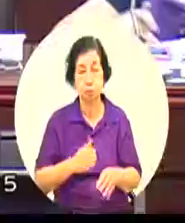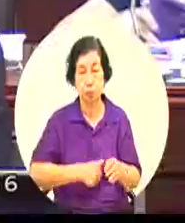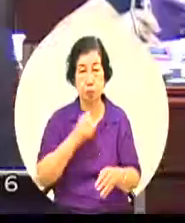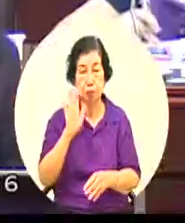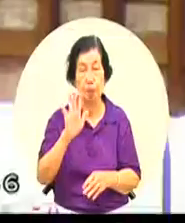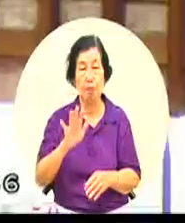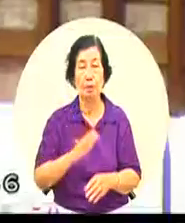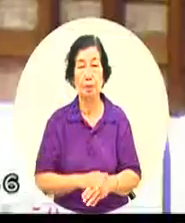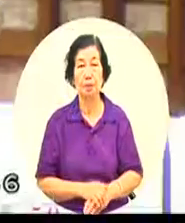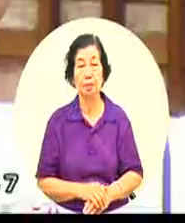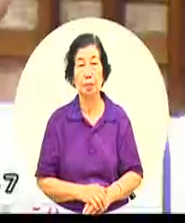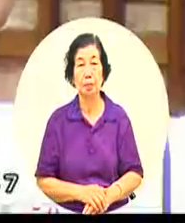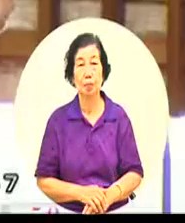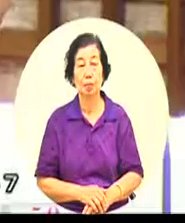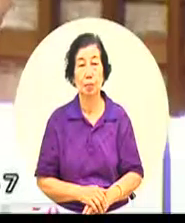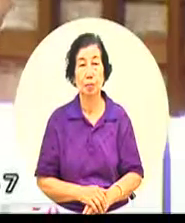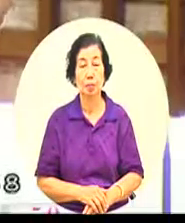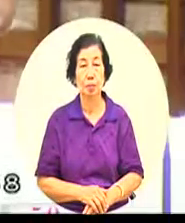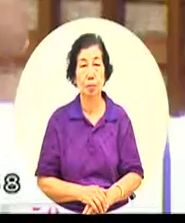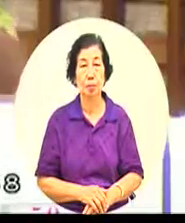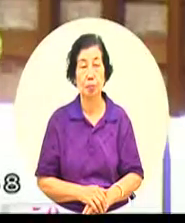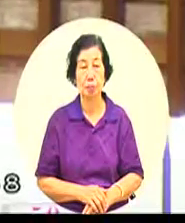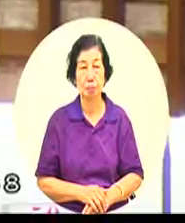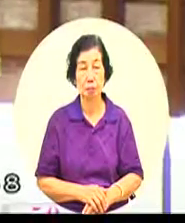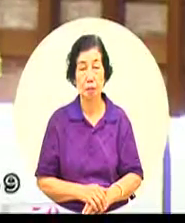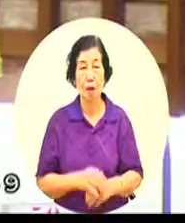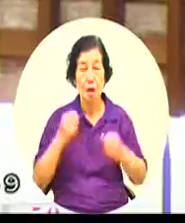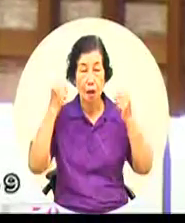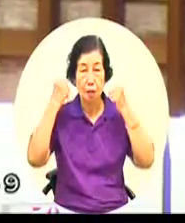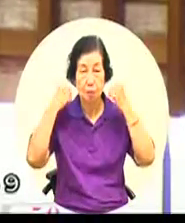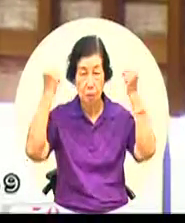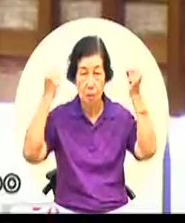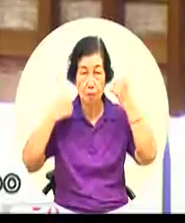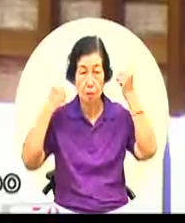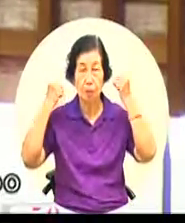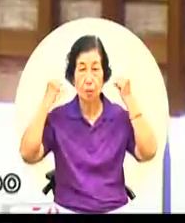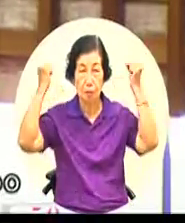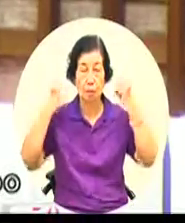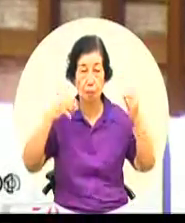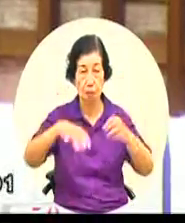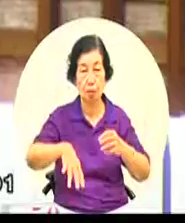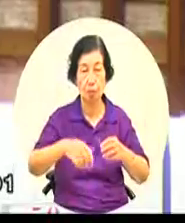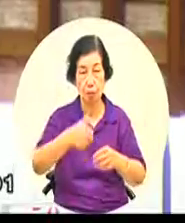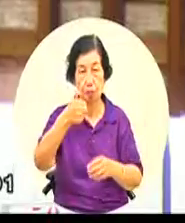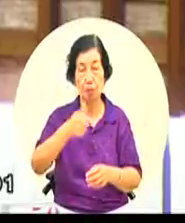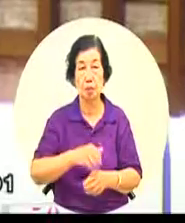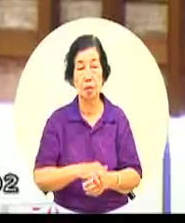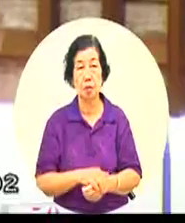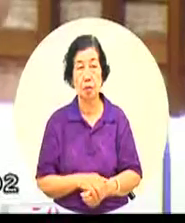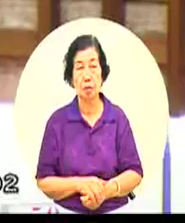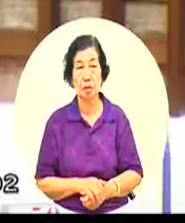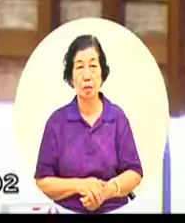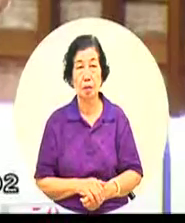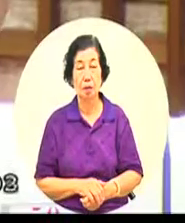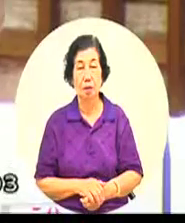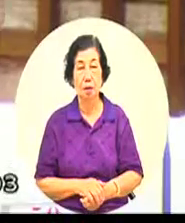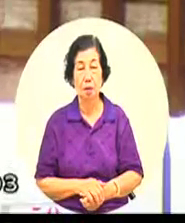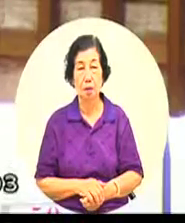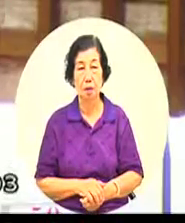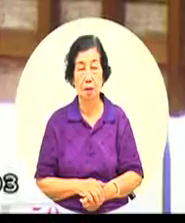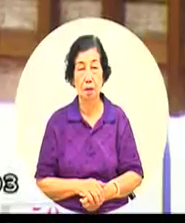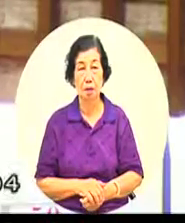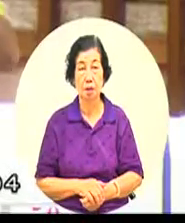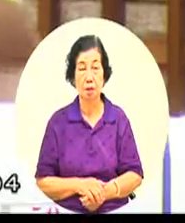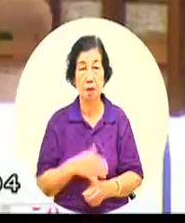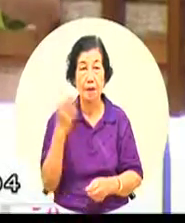谢。那个局长先坐哈，我来请教那个体育处长哈。处长，那个有关那个美浓东